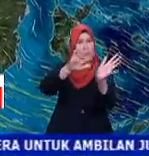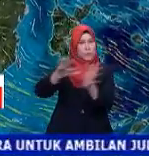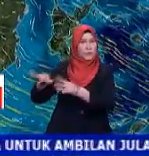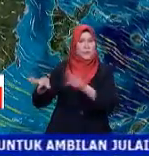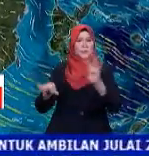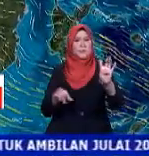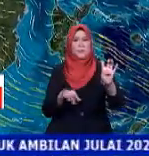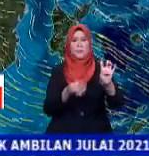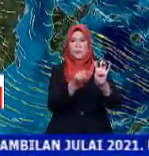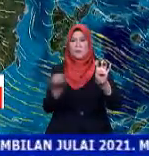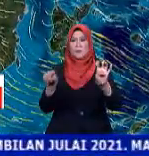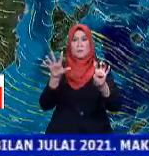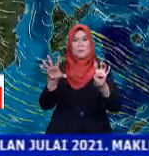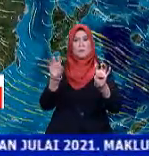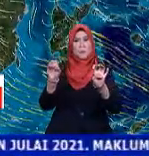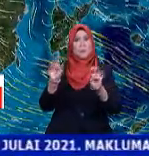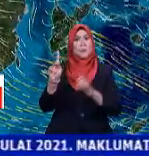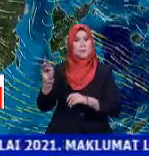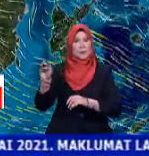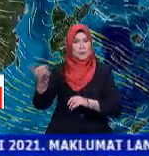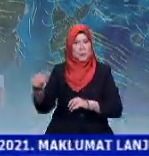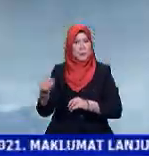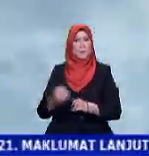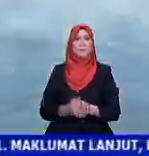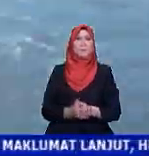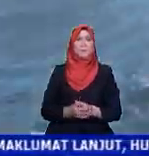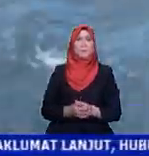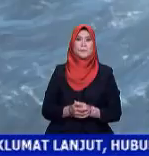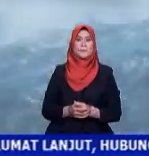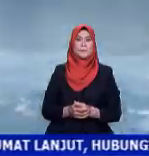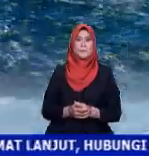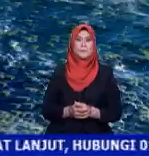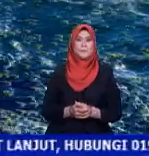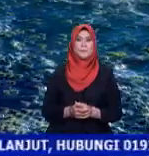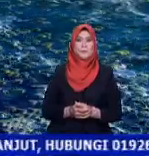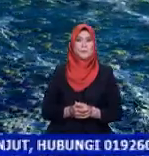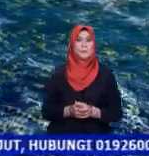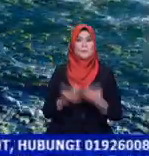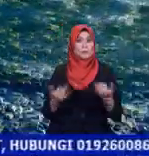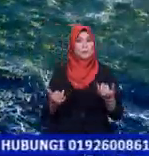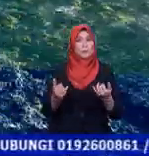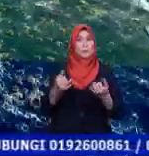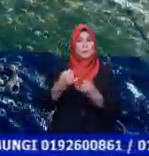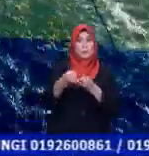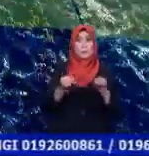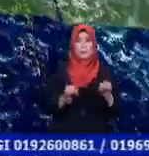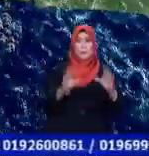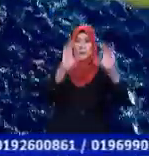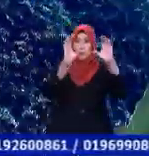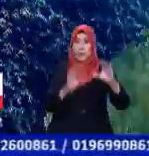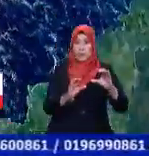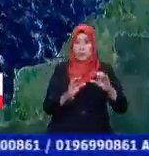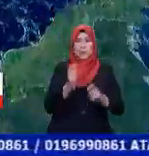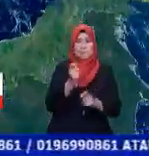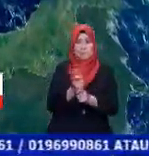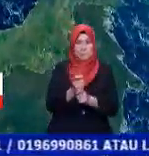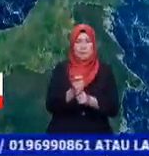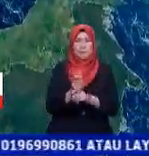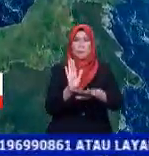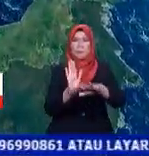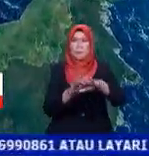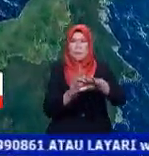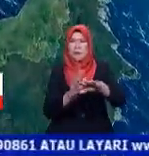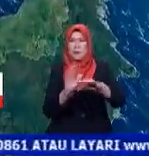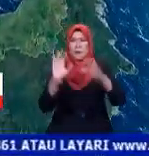sekitar 40 hingga 50 km sejam. Oleh demikian, Met Malaysia masih lagi mengekalkan amaran